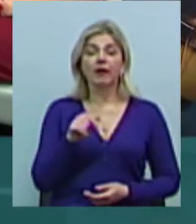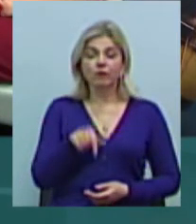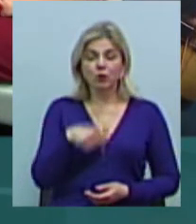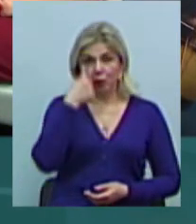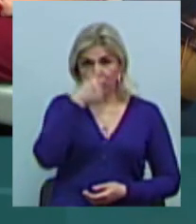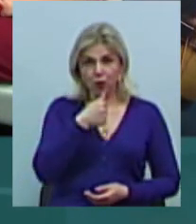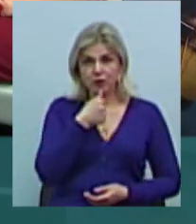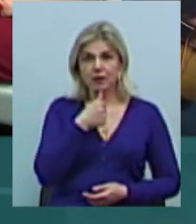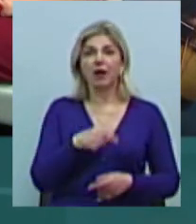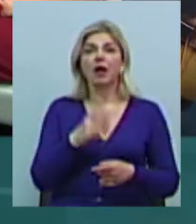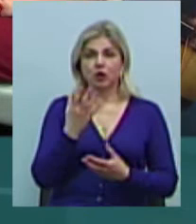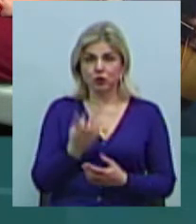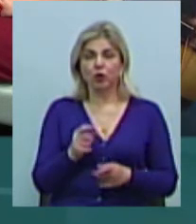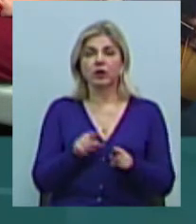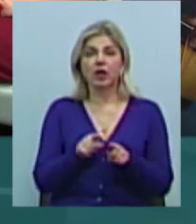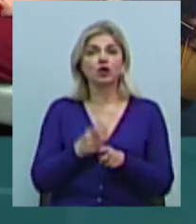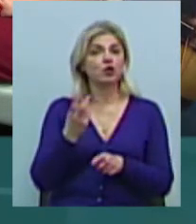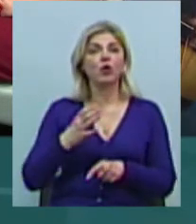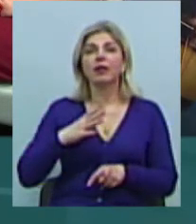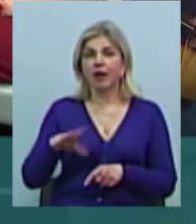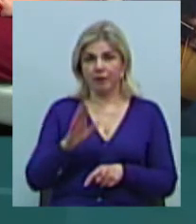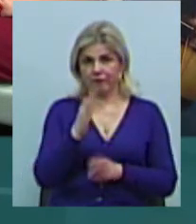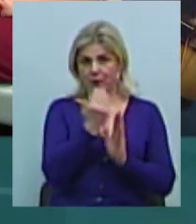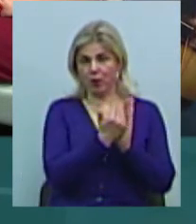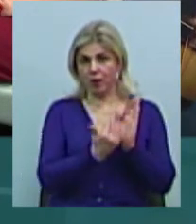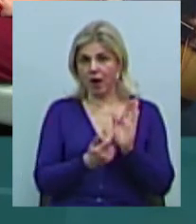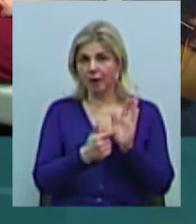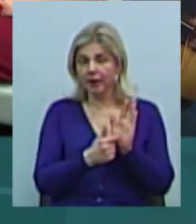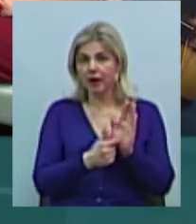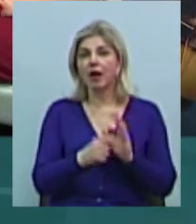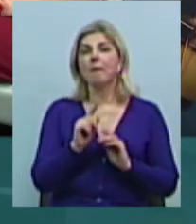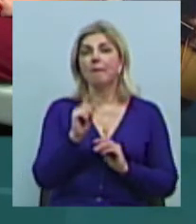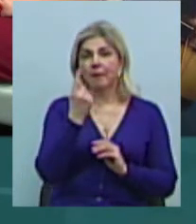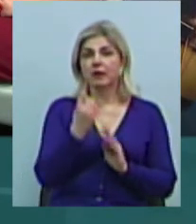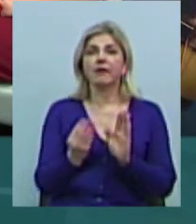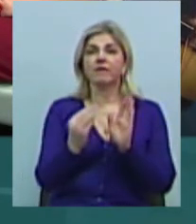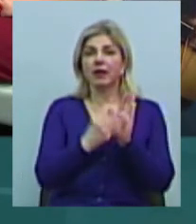році, це теж не було ще в програмі, ми вперше внесли